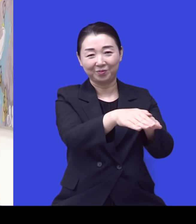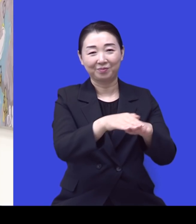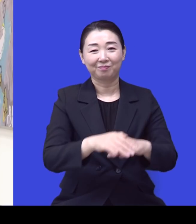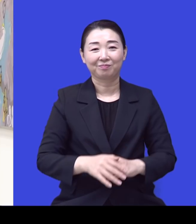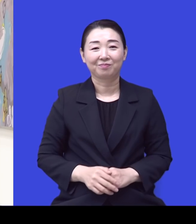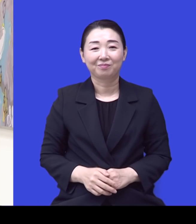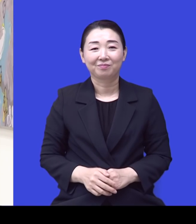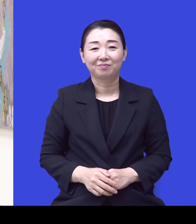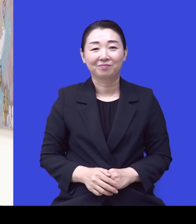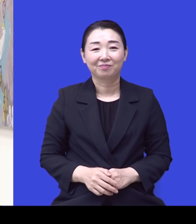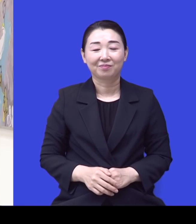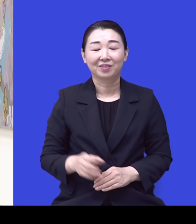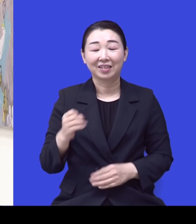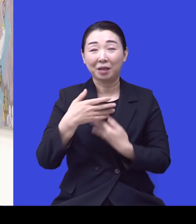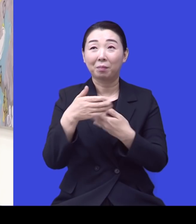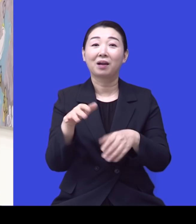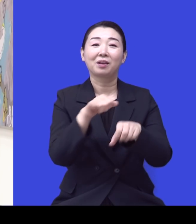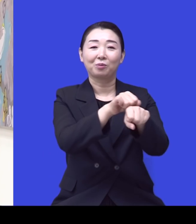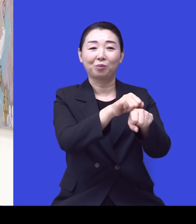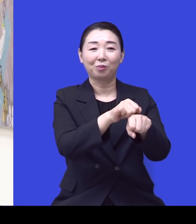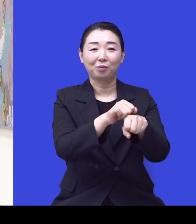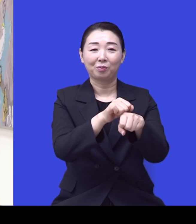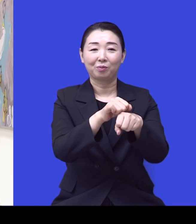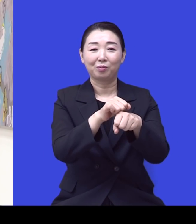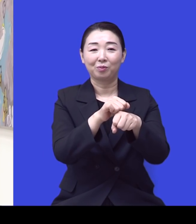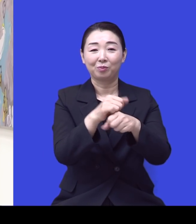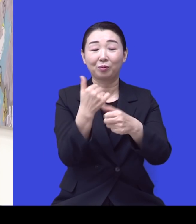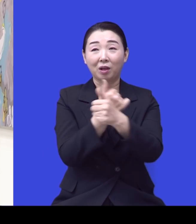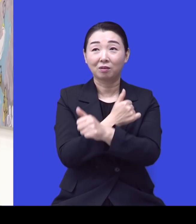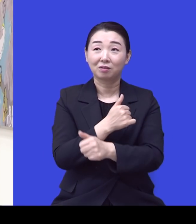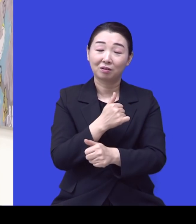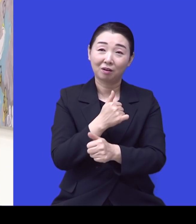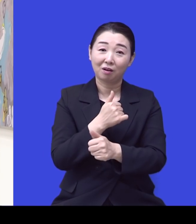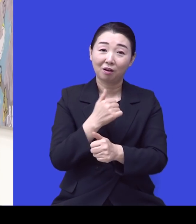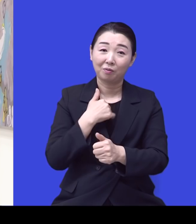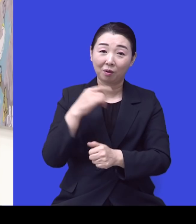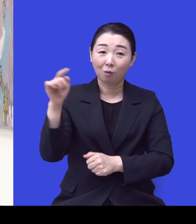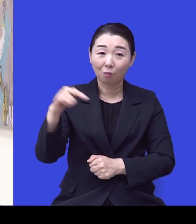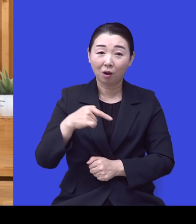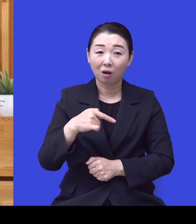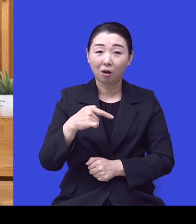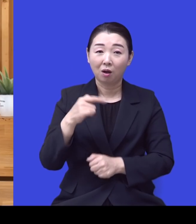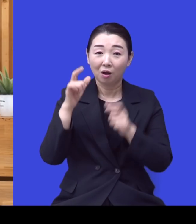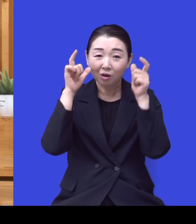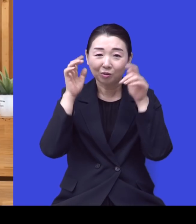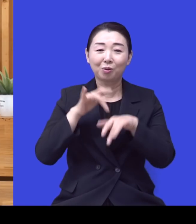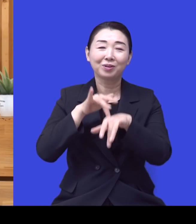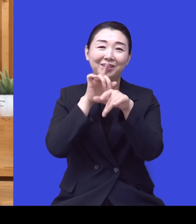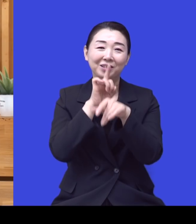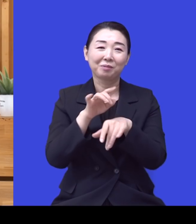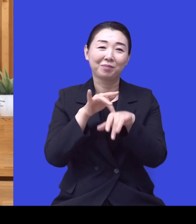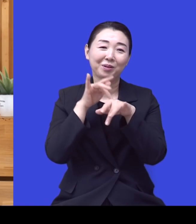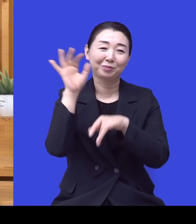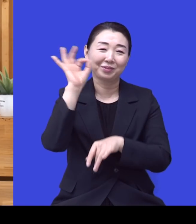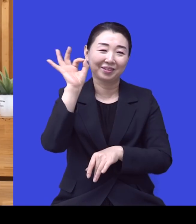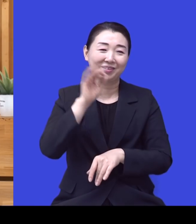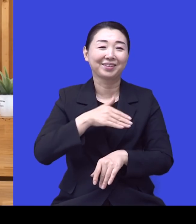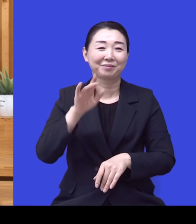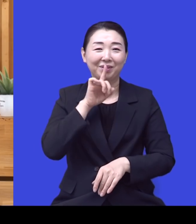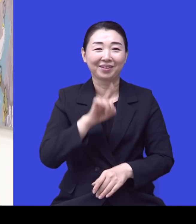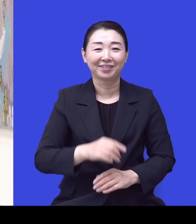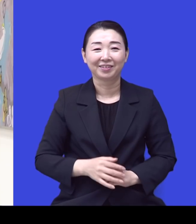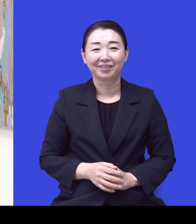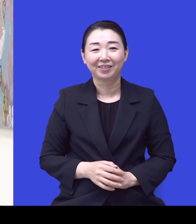갖다 풀지도 못해서 갖다 놓으니까 동네 아저씨가 저녁 때 오더니만 그 소가 없어졌다고 소 찾으러 가자고.